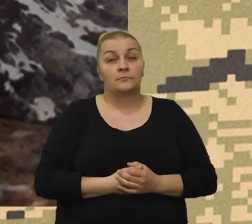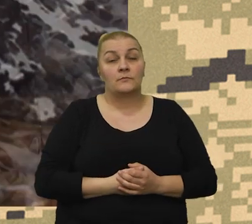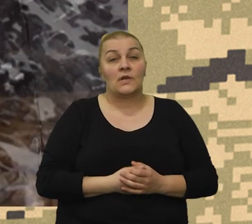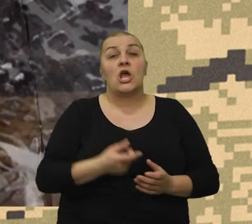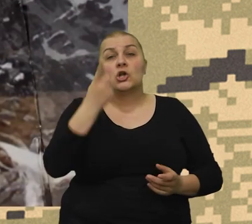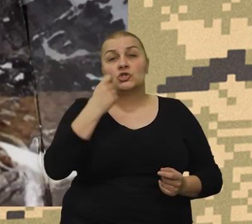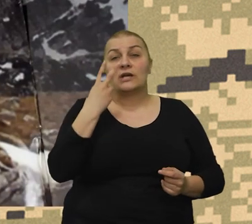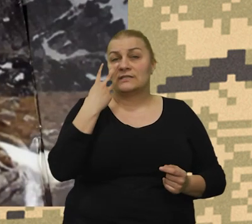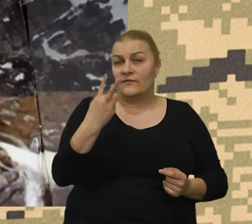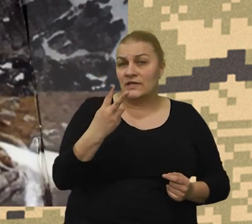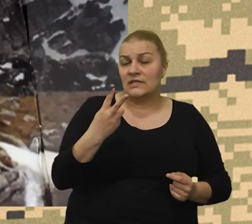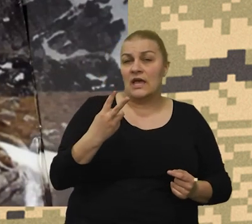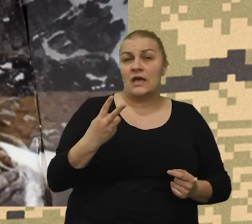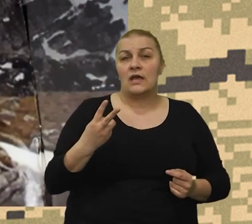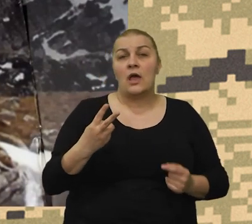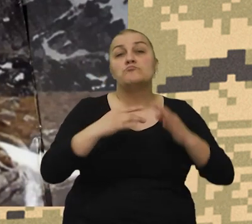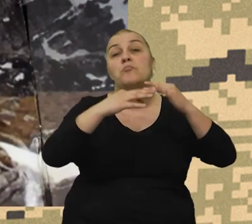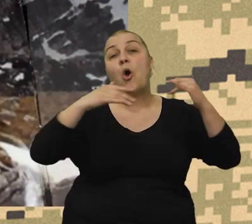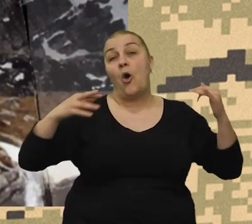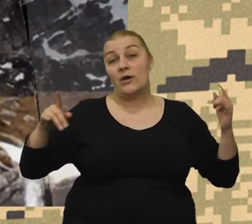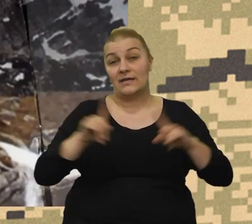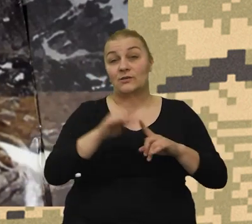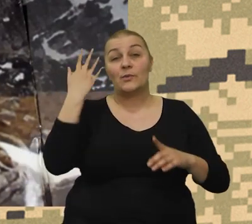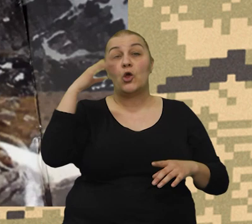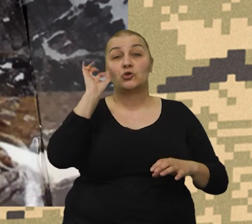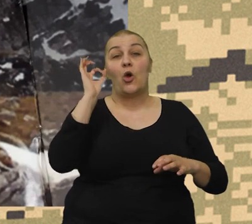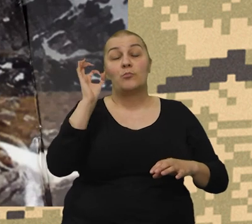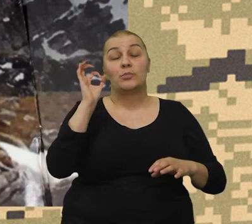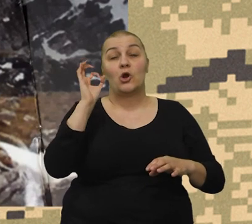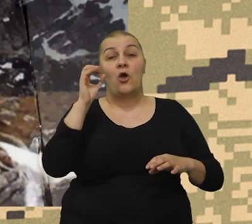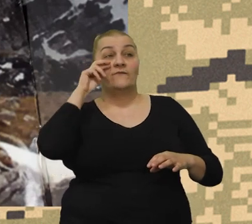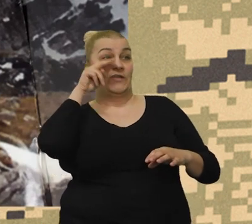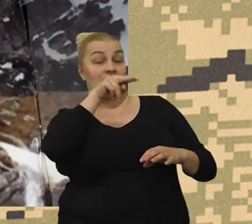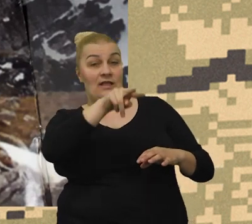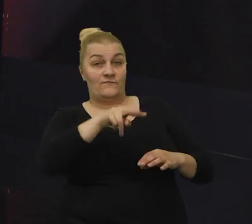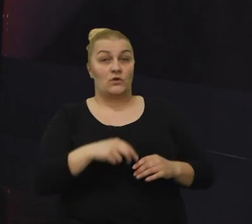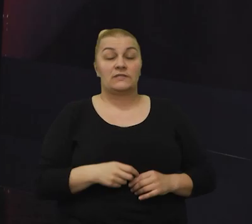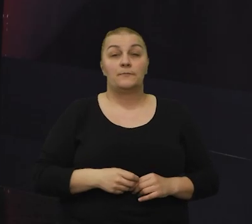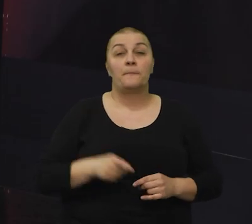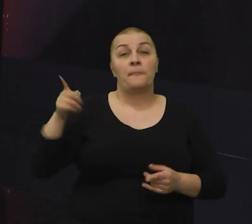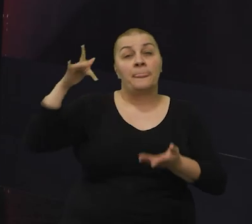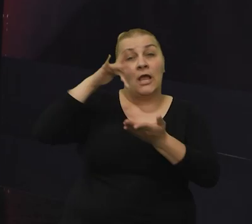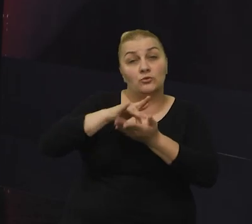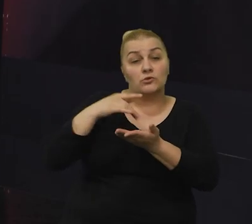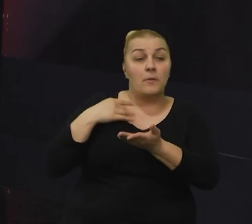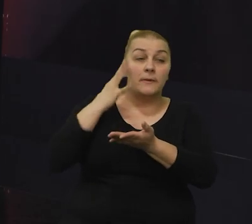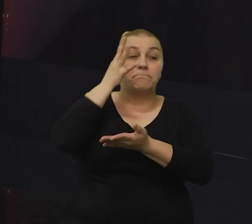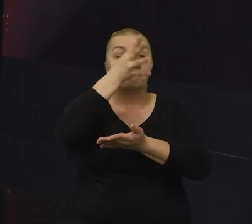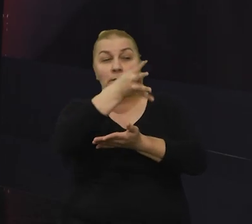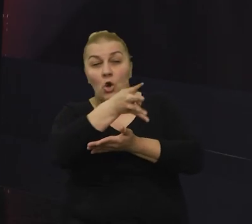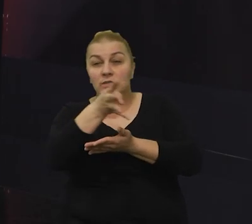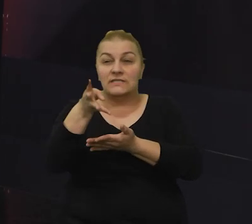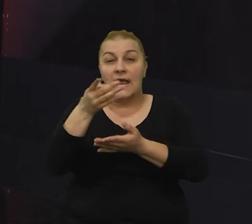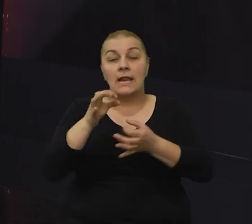Livno čak se vide i bila dobra vidljivost, vidjelo se i more sa te Velike Golije. I onda sam tu ja procijenio